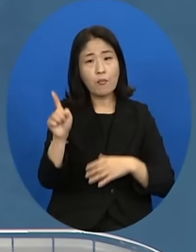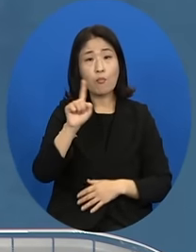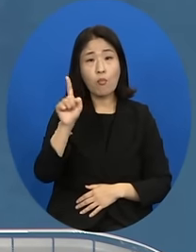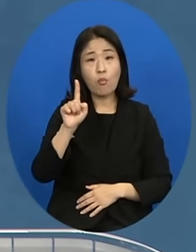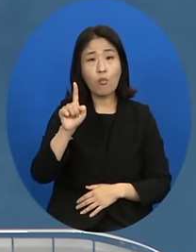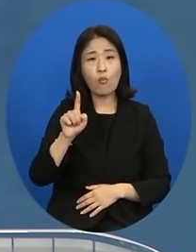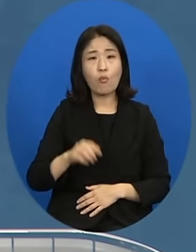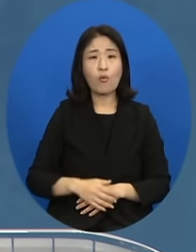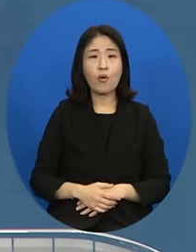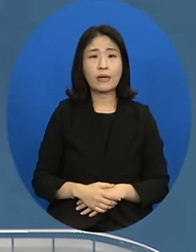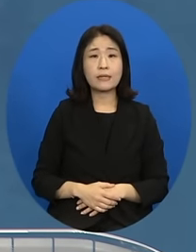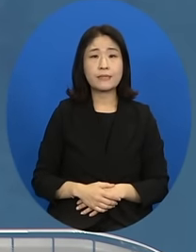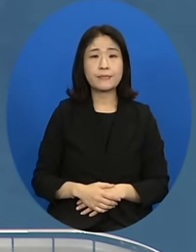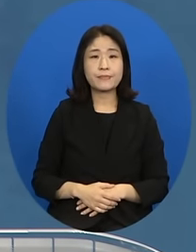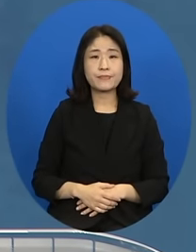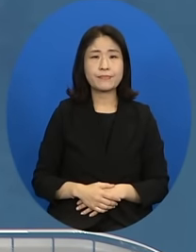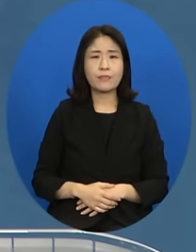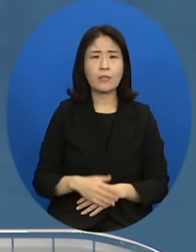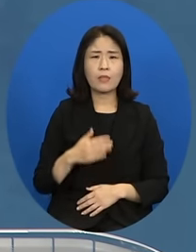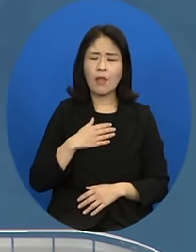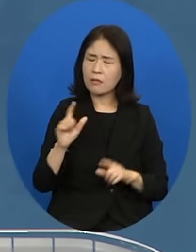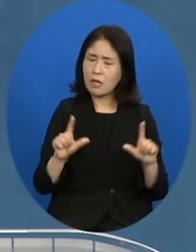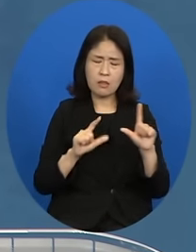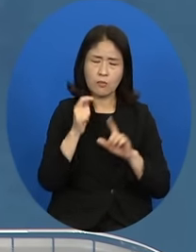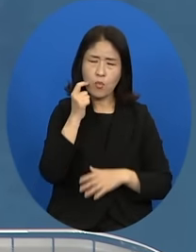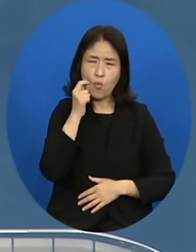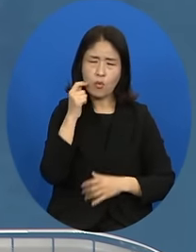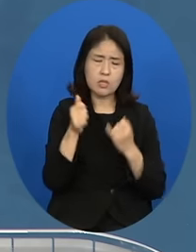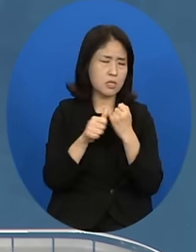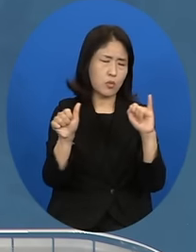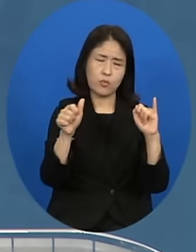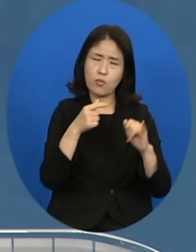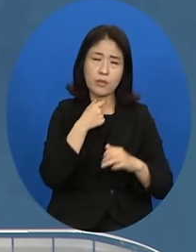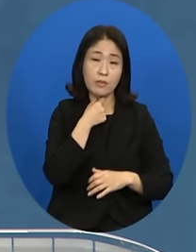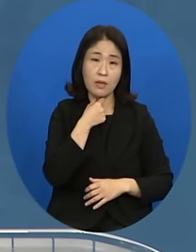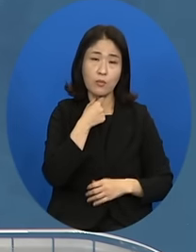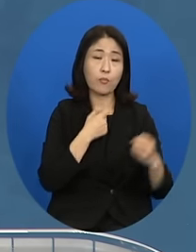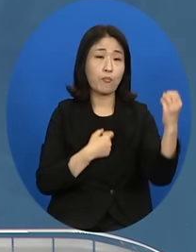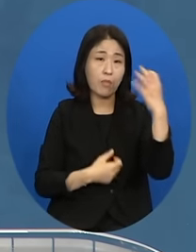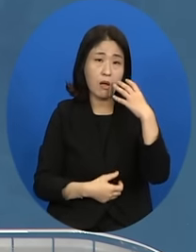저에게 이대로는 못 살겠으니 이혼하자고 했습니다.